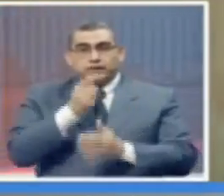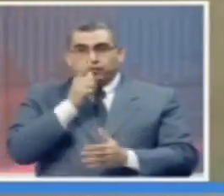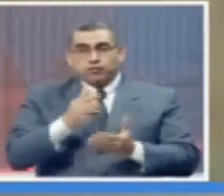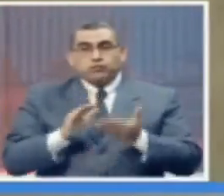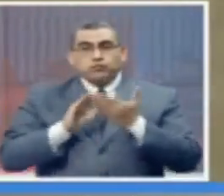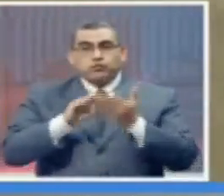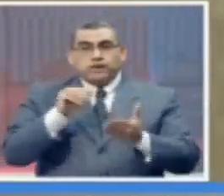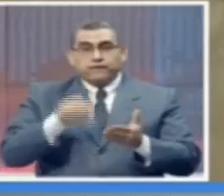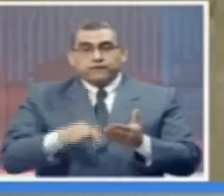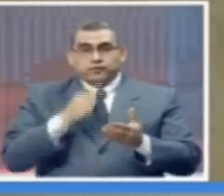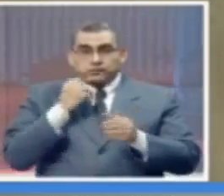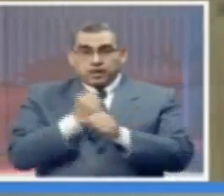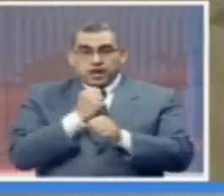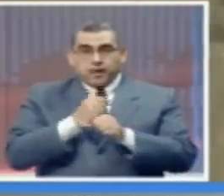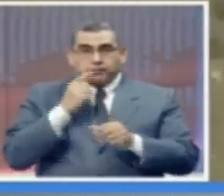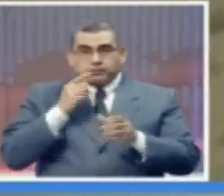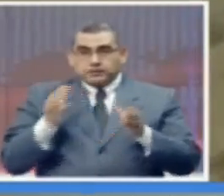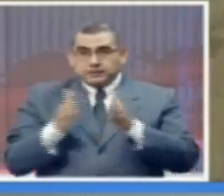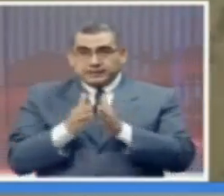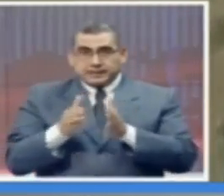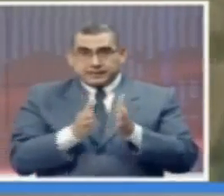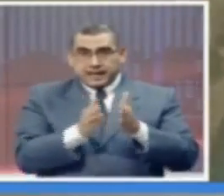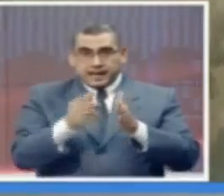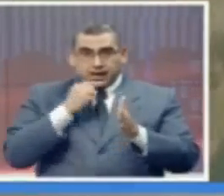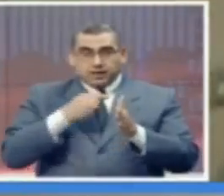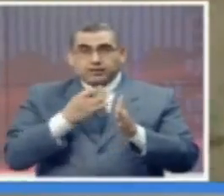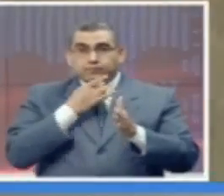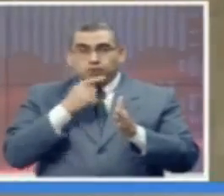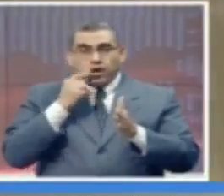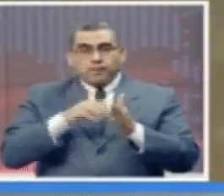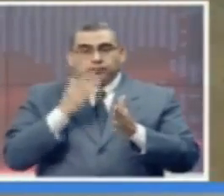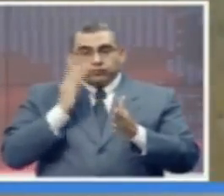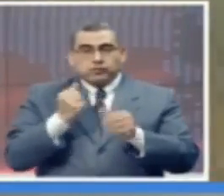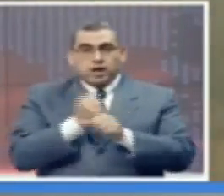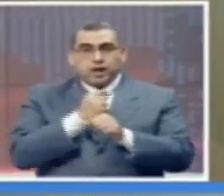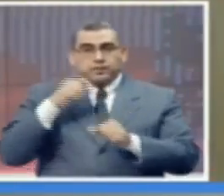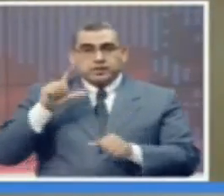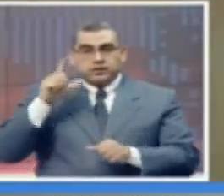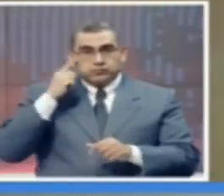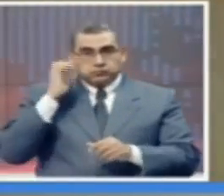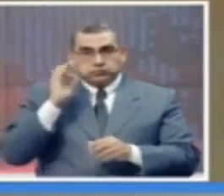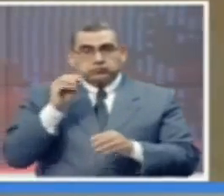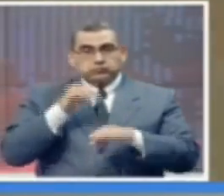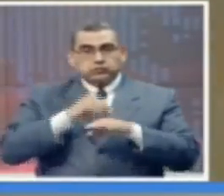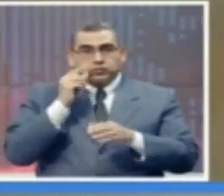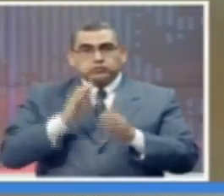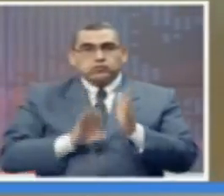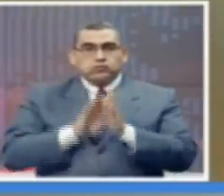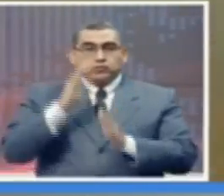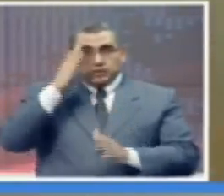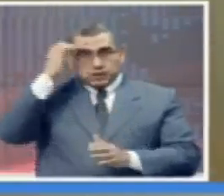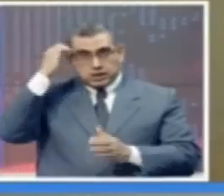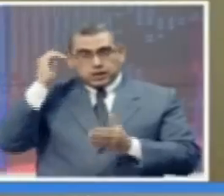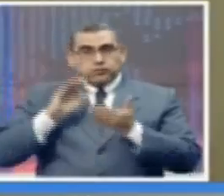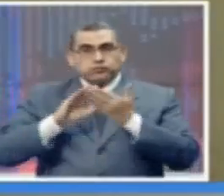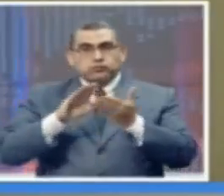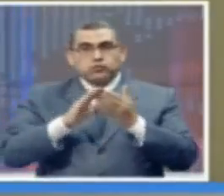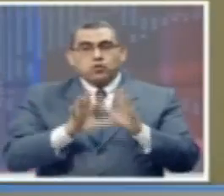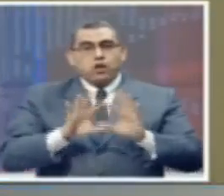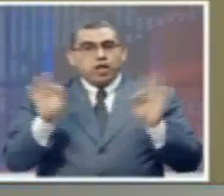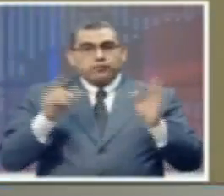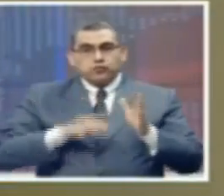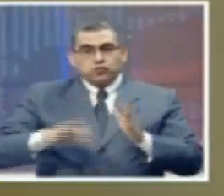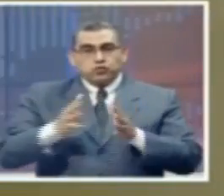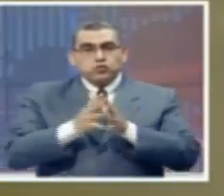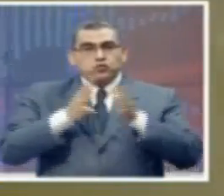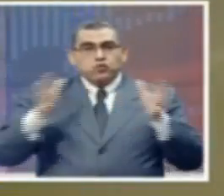وتساعد على الخروج من الوادي الضيق، وتنفذ إرادة قيادة وعدت بتنمية صعيد خصب الأرض شاسع